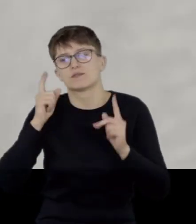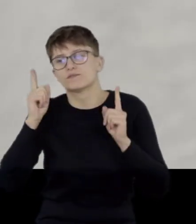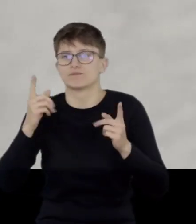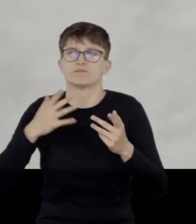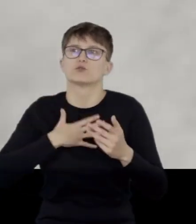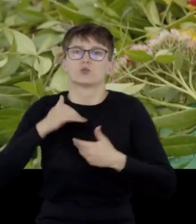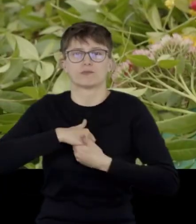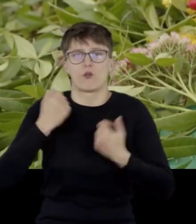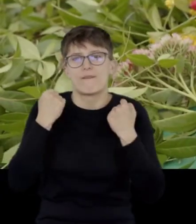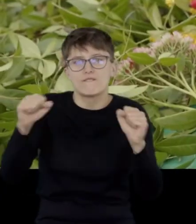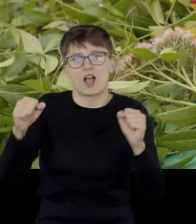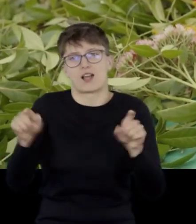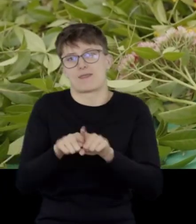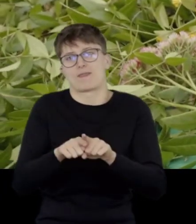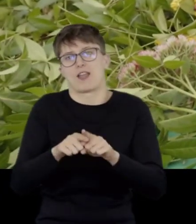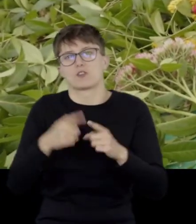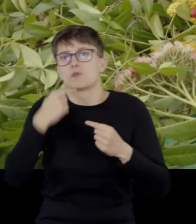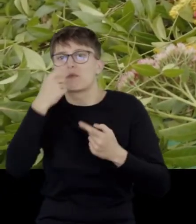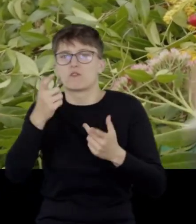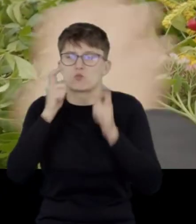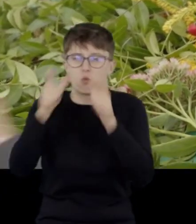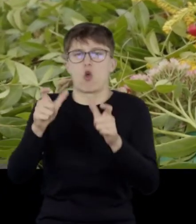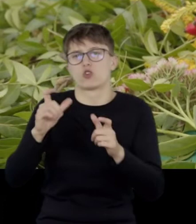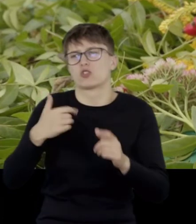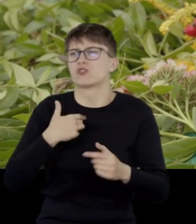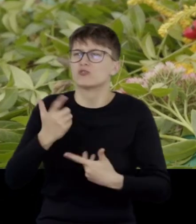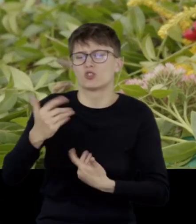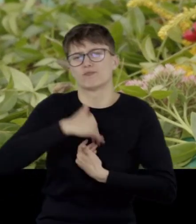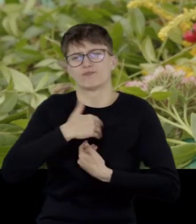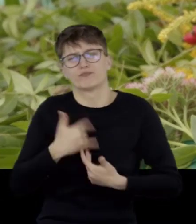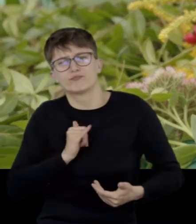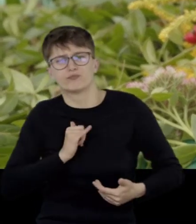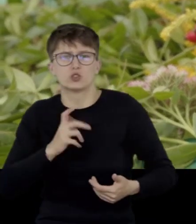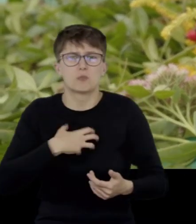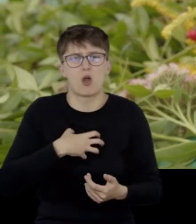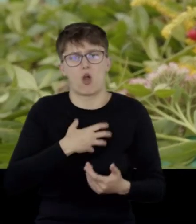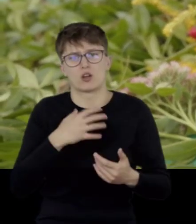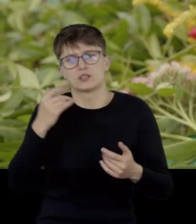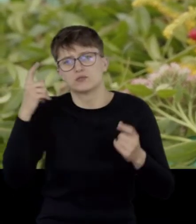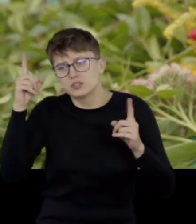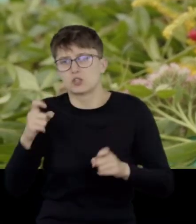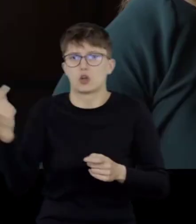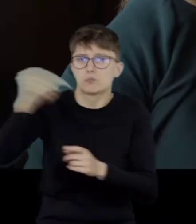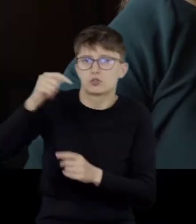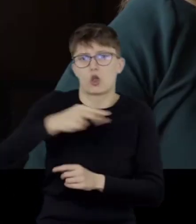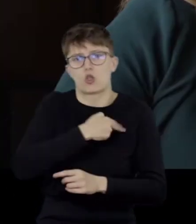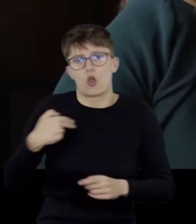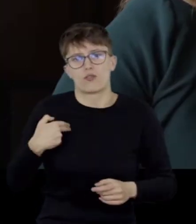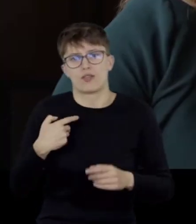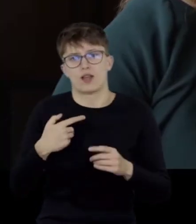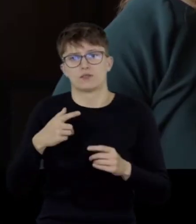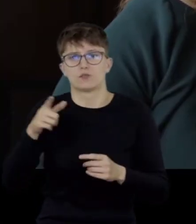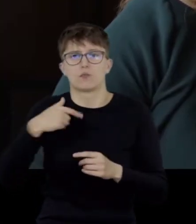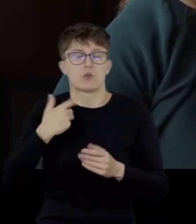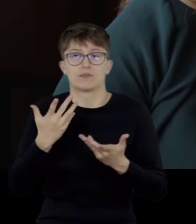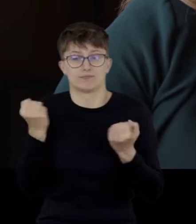taką przede wszystkim odwagę do powiedzenia głośno, że coś ich boli, że zaczęli przychodzić do nas.